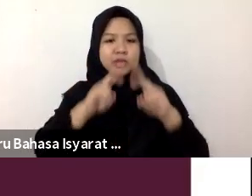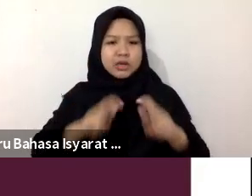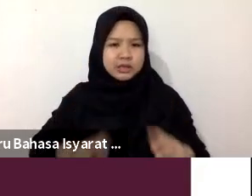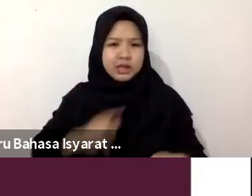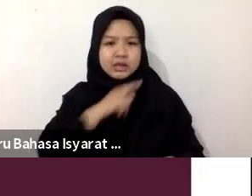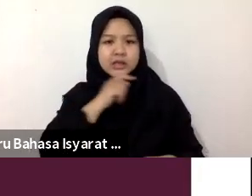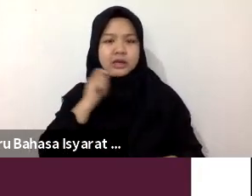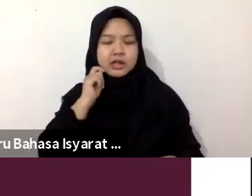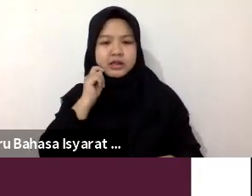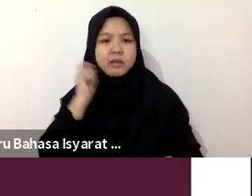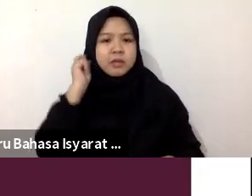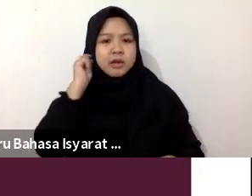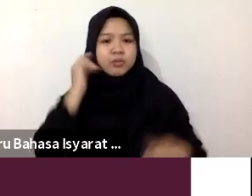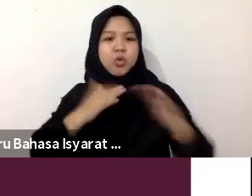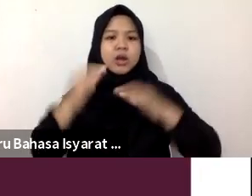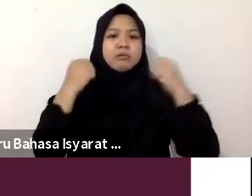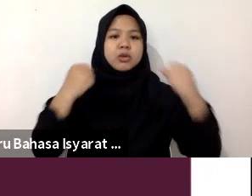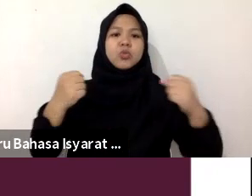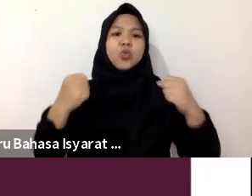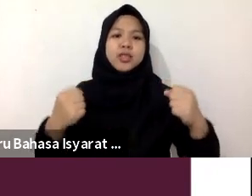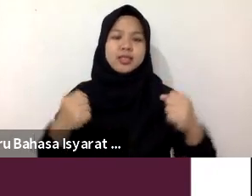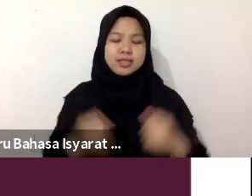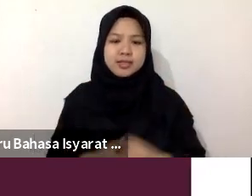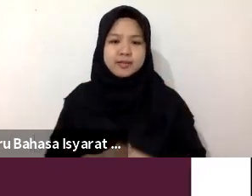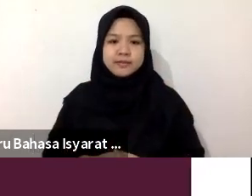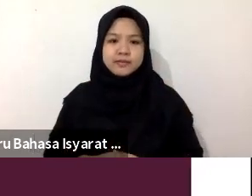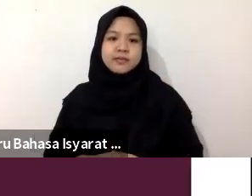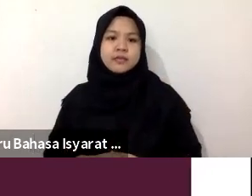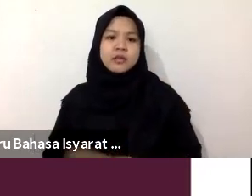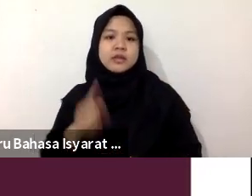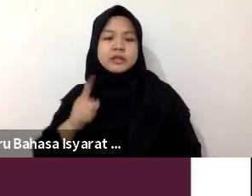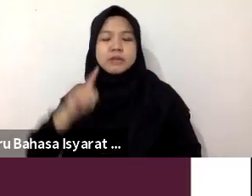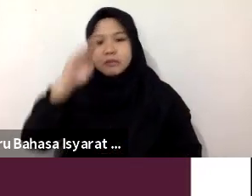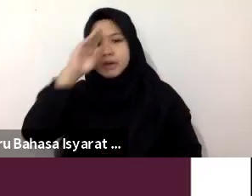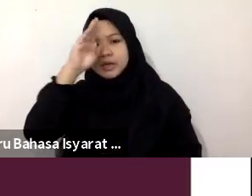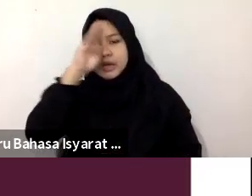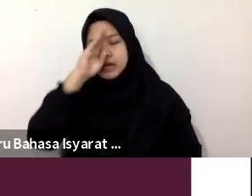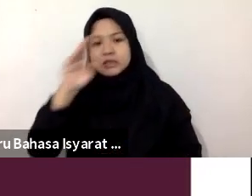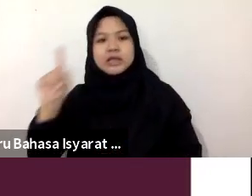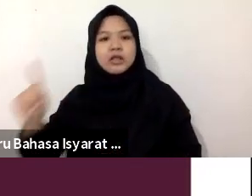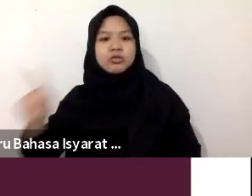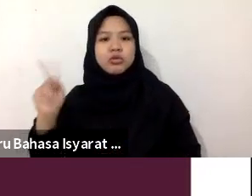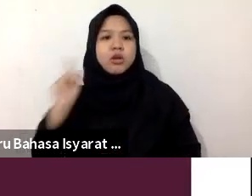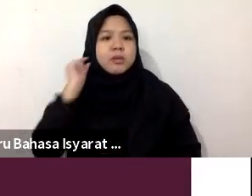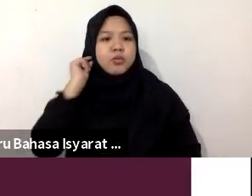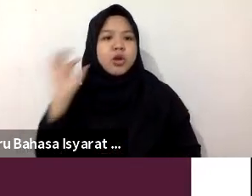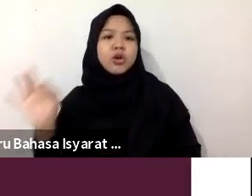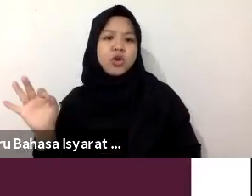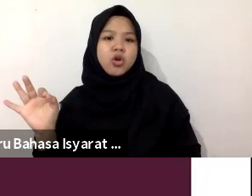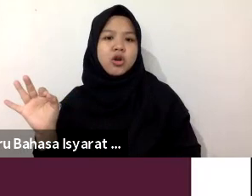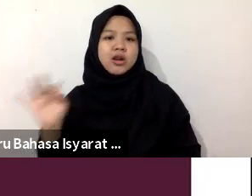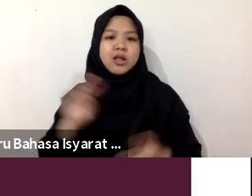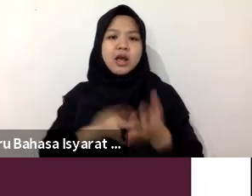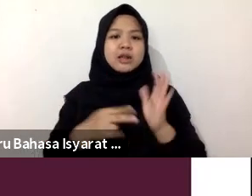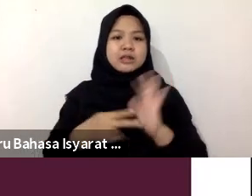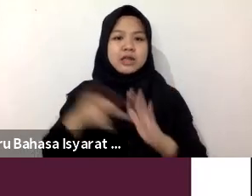perempuan mungkin lebih kuat ya kalau seperti ini. Saya tidak sepertinya, karena laki-laki skornya 1, kalau perempuan 0 berarti ibu hamil di sini